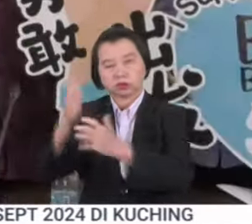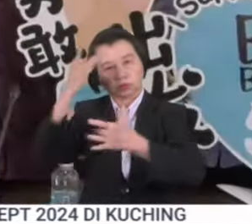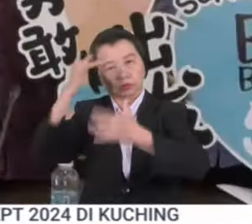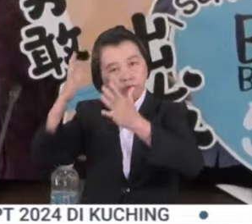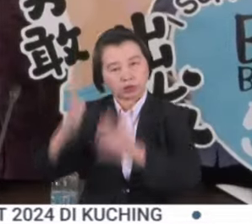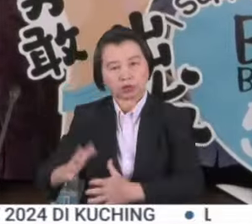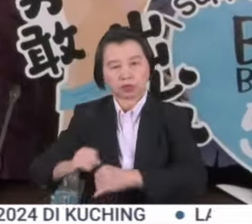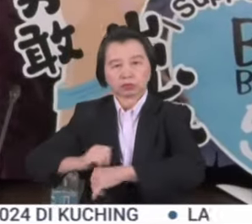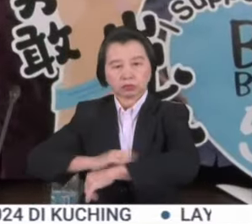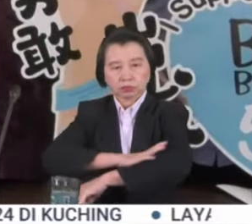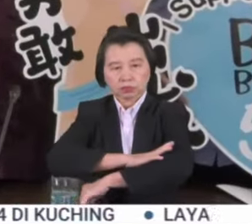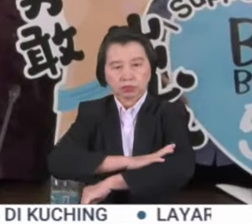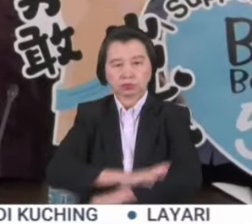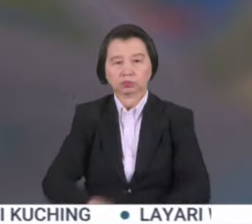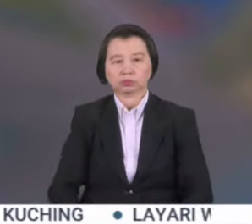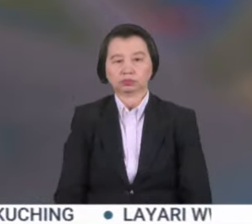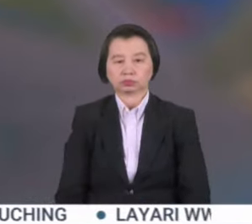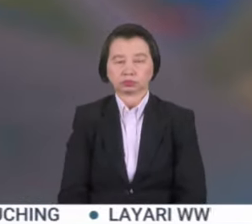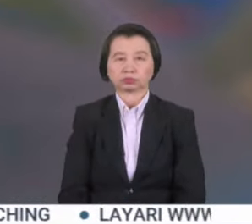kanser.